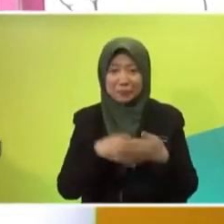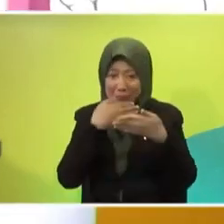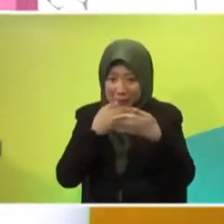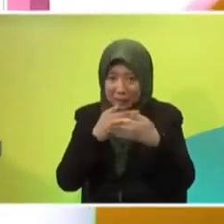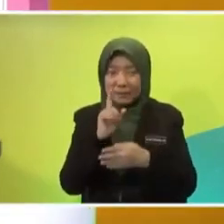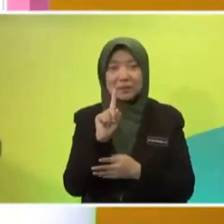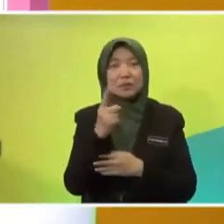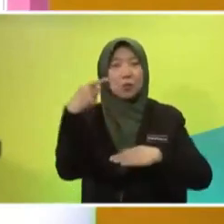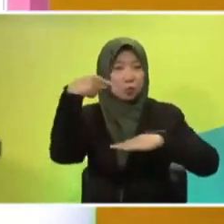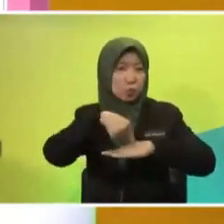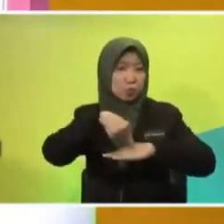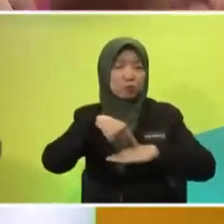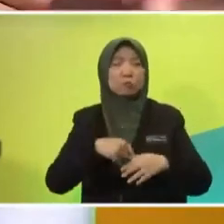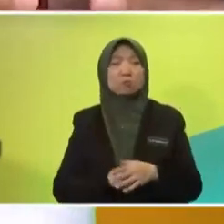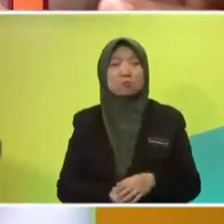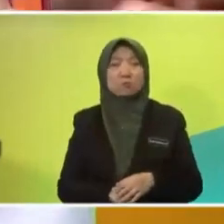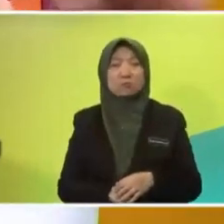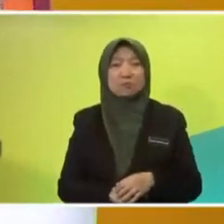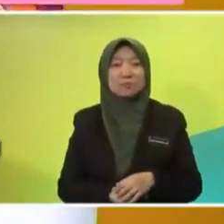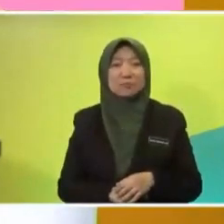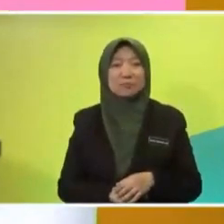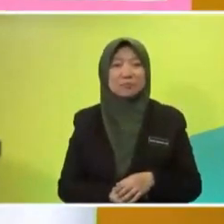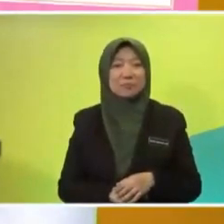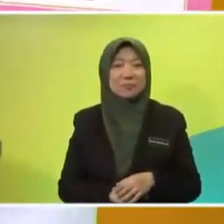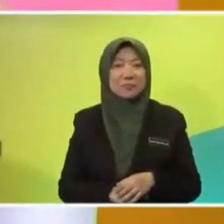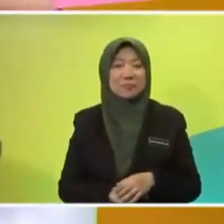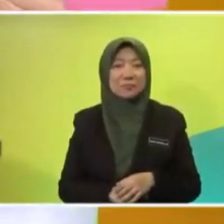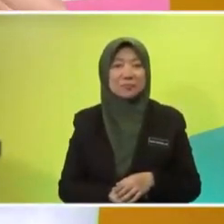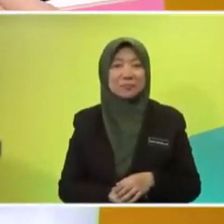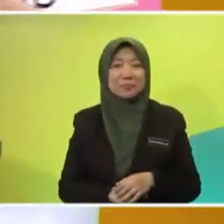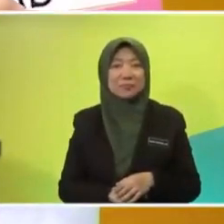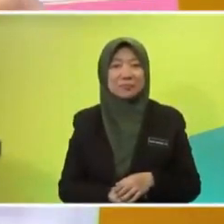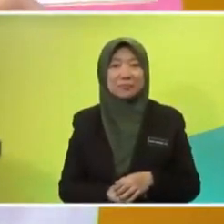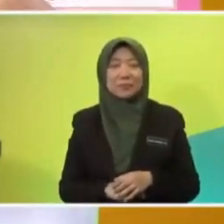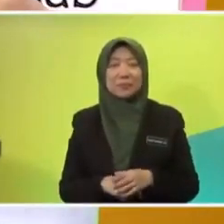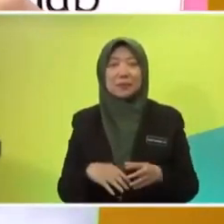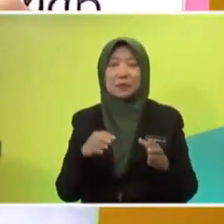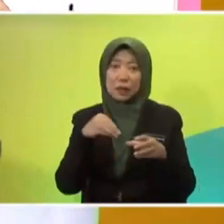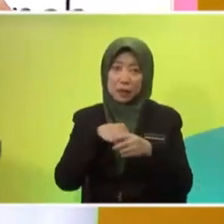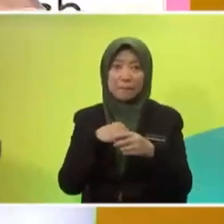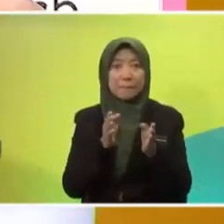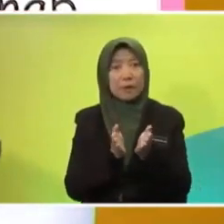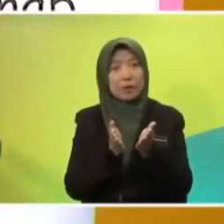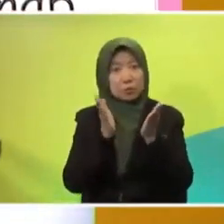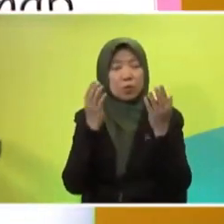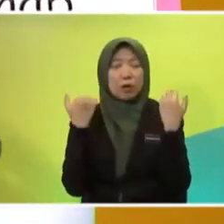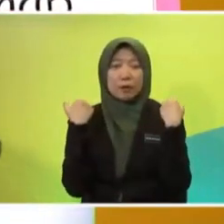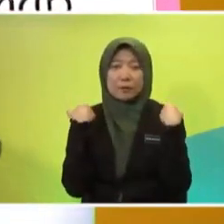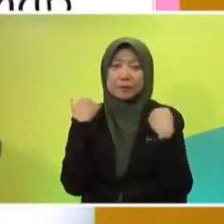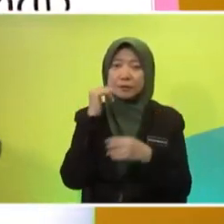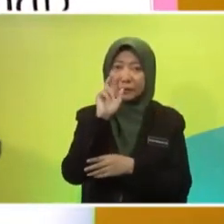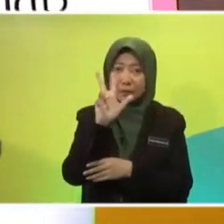dia arnab. Kita ada dekat sini, dalam pasu ni, 3